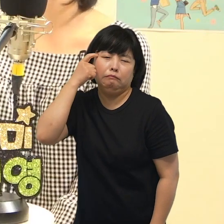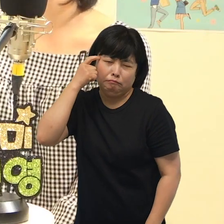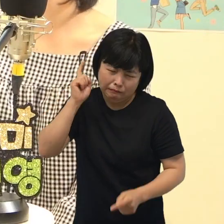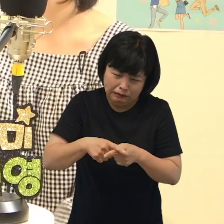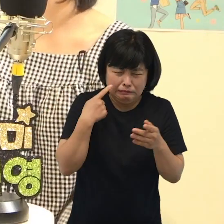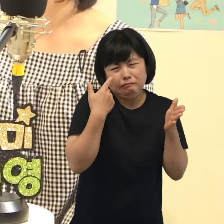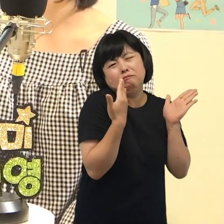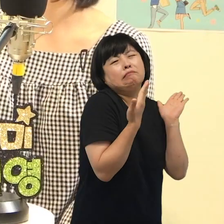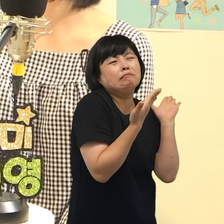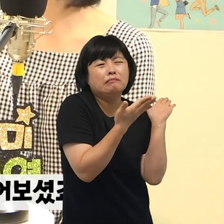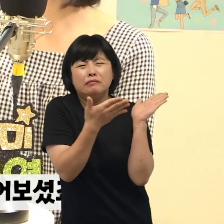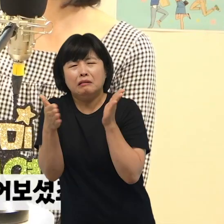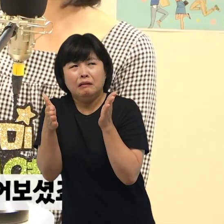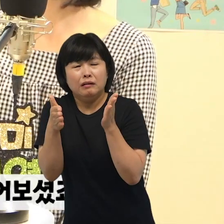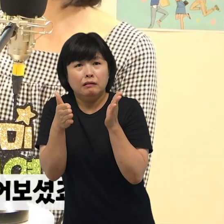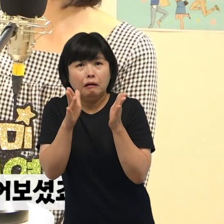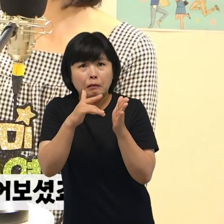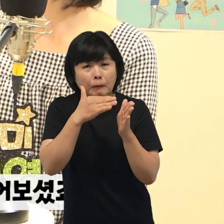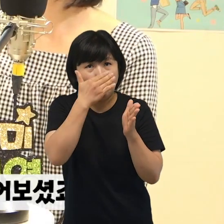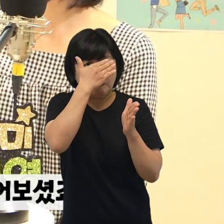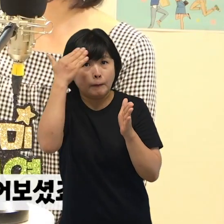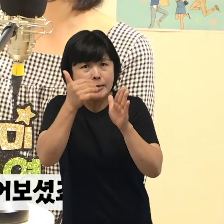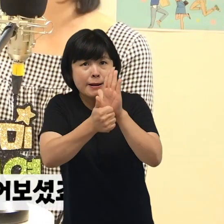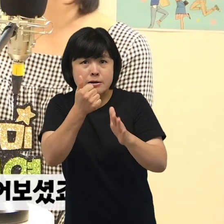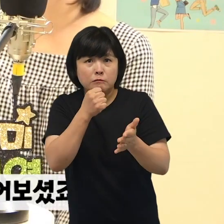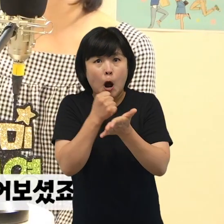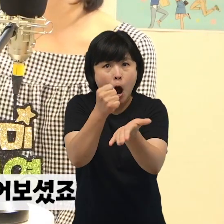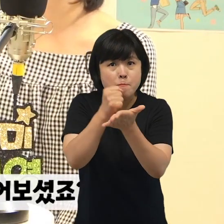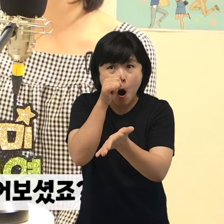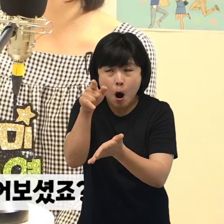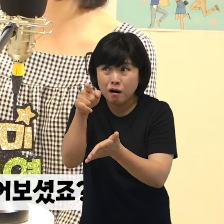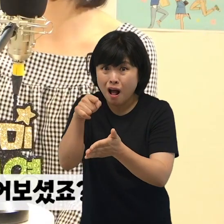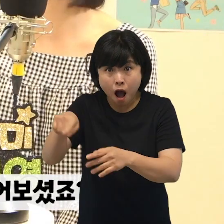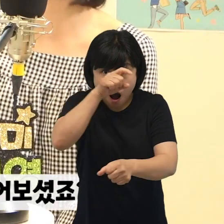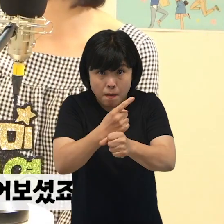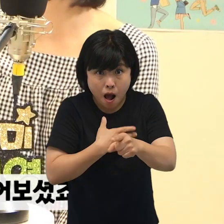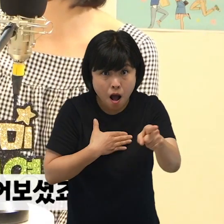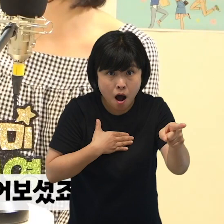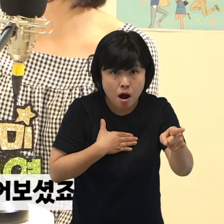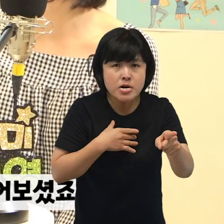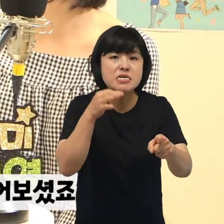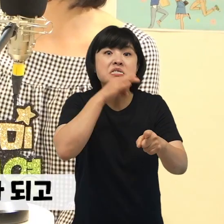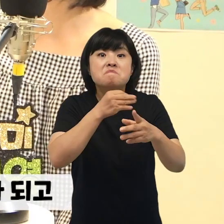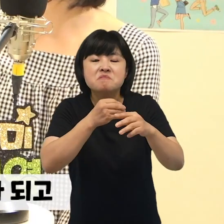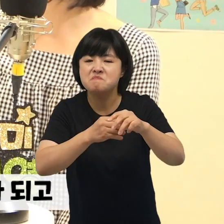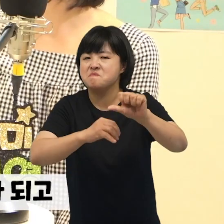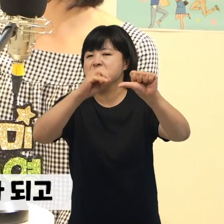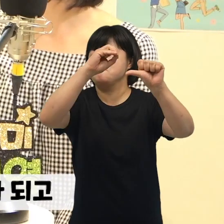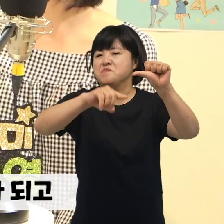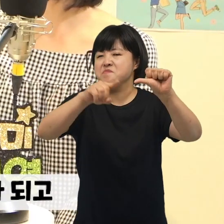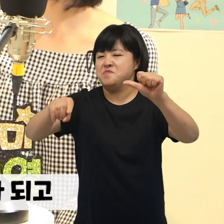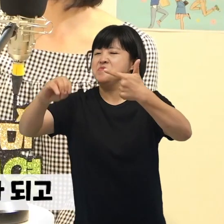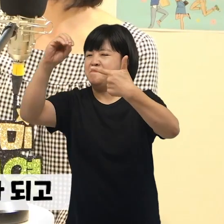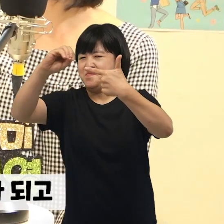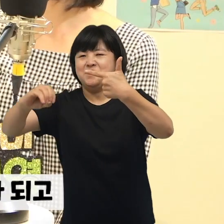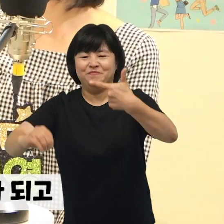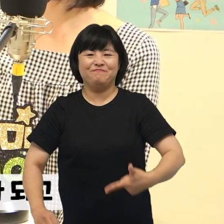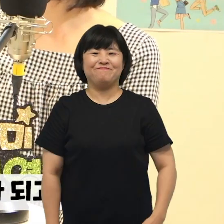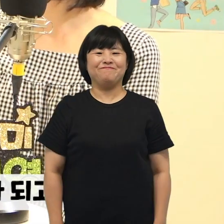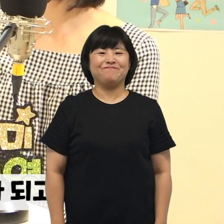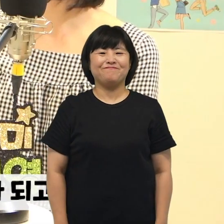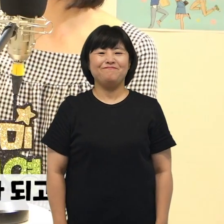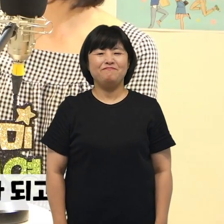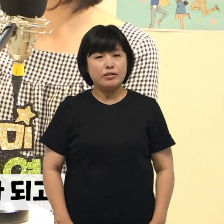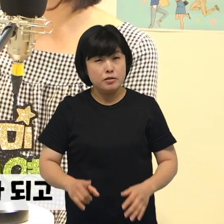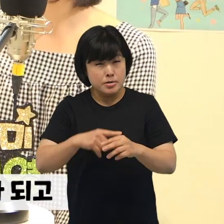적금을 돌리려고 했을 때 딱 청년 희망 적금이 나온 거예요. 다들 들어보셨죠? 네, 들어봤죠. 이게 이율도 5%에서